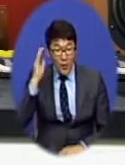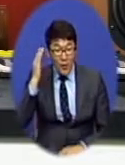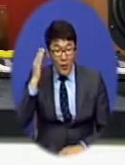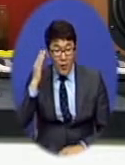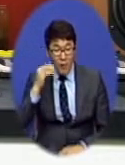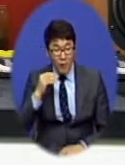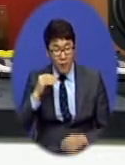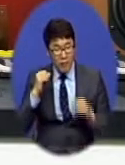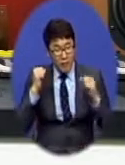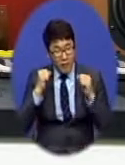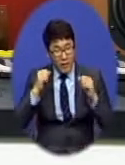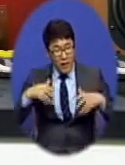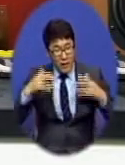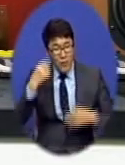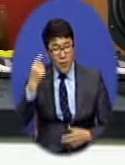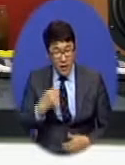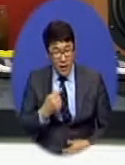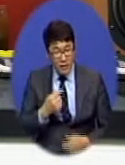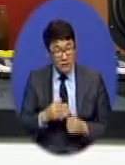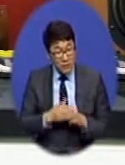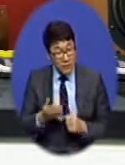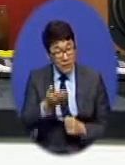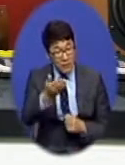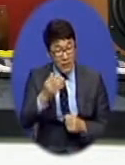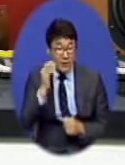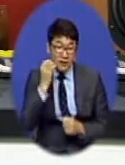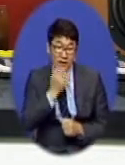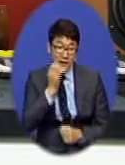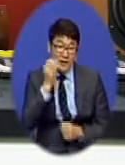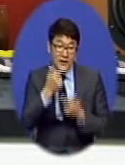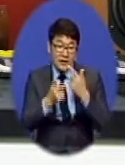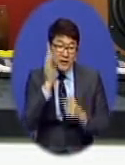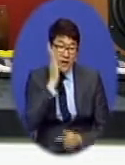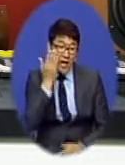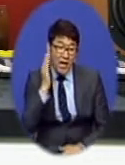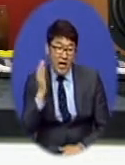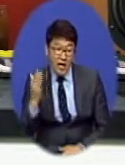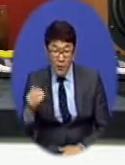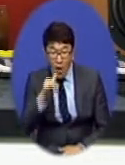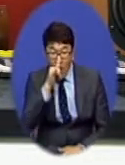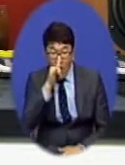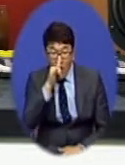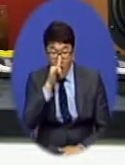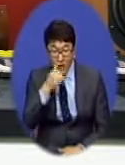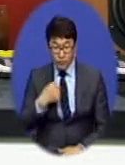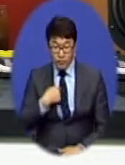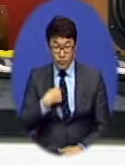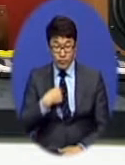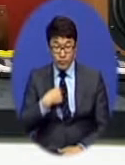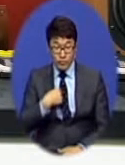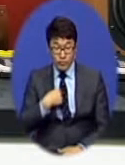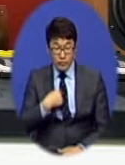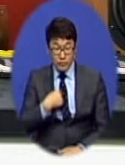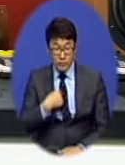지금 환절기잖아요. 가을이 왔어요. 그쪽은 네. 어떻게 단풍이 많이 물이 들었나요? 좀 늦게 온 것 같은데. 예, 단풍이 예, 우리 여